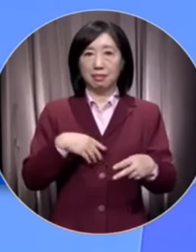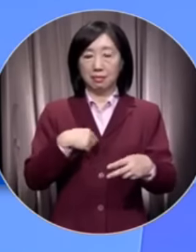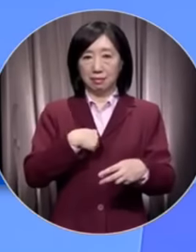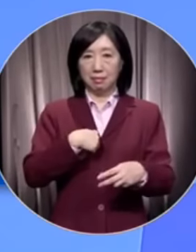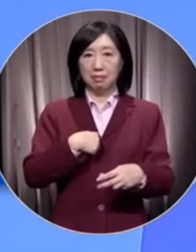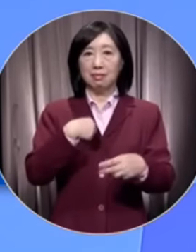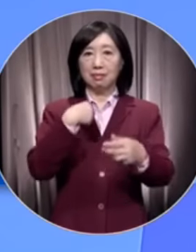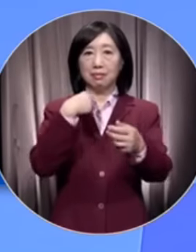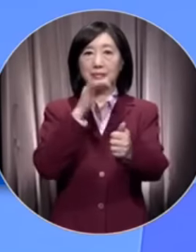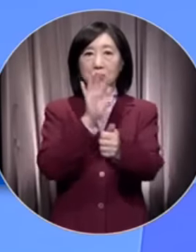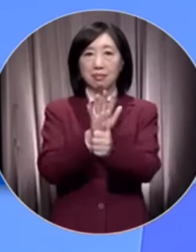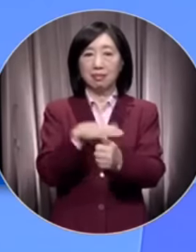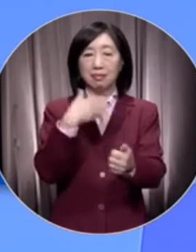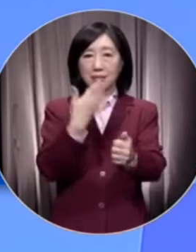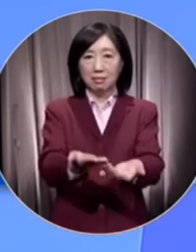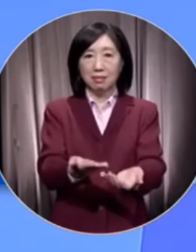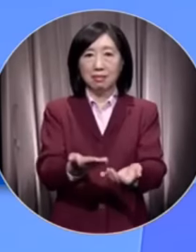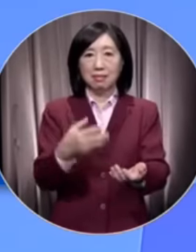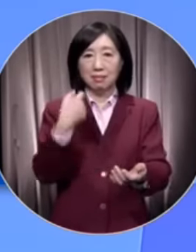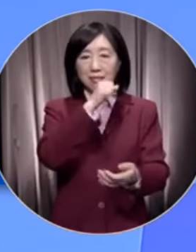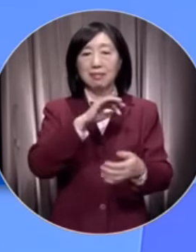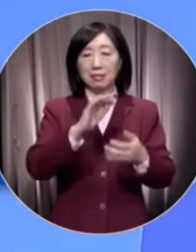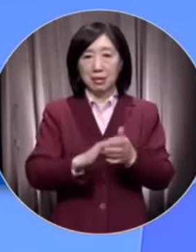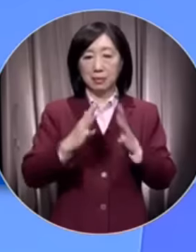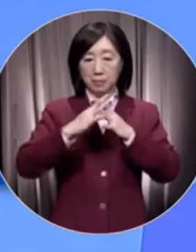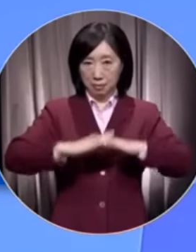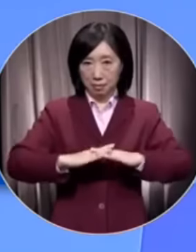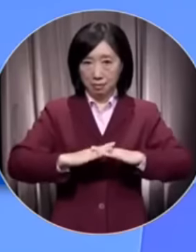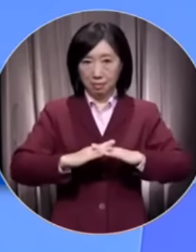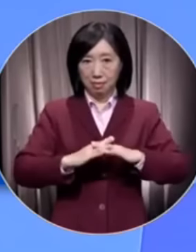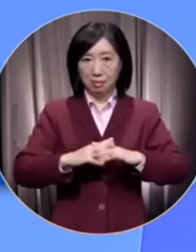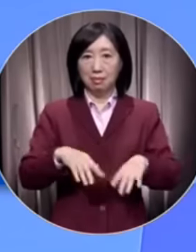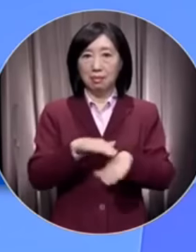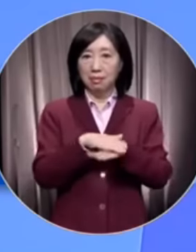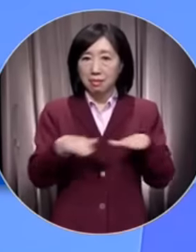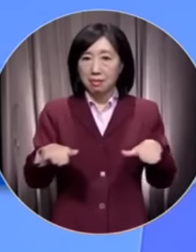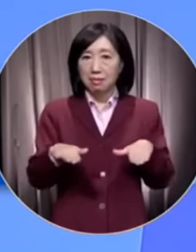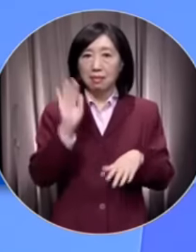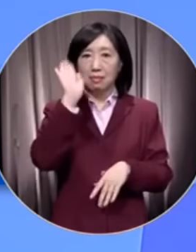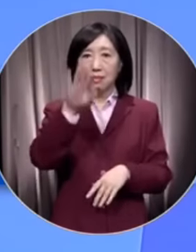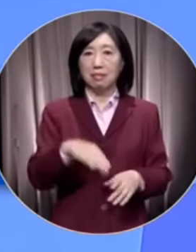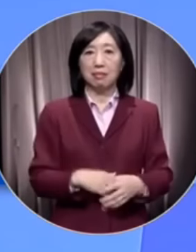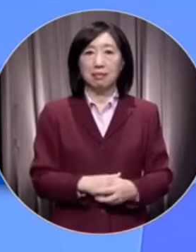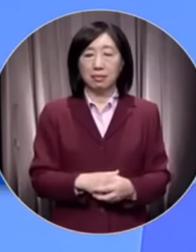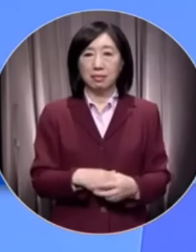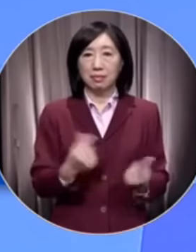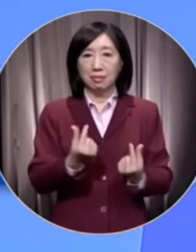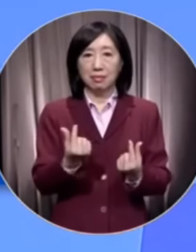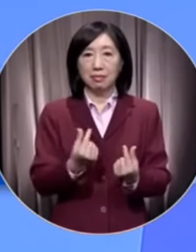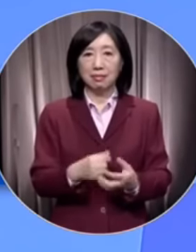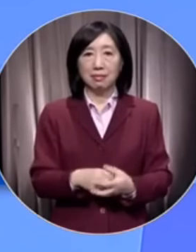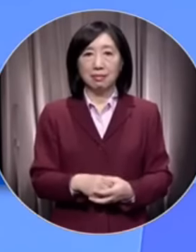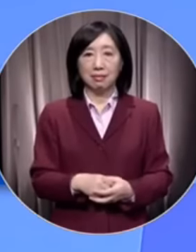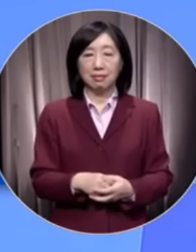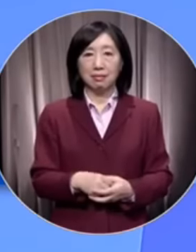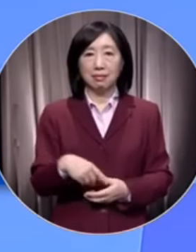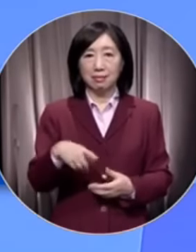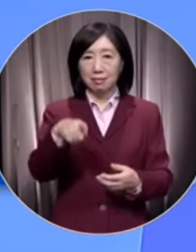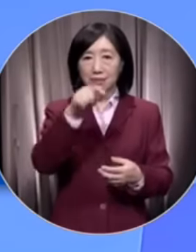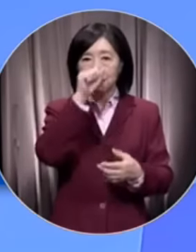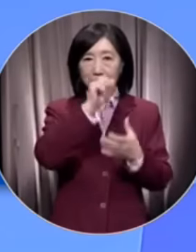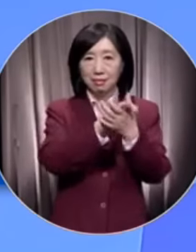一个最稳定、最确定、最安定的未来。我相信很多好朋